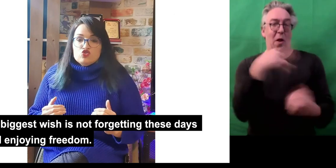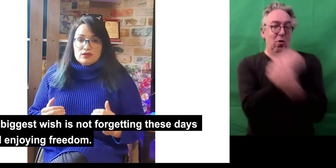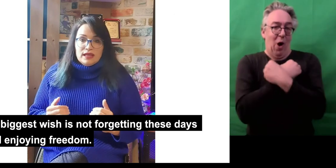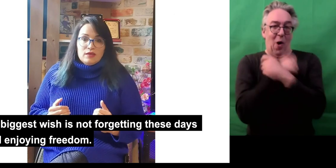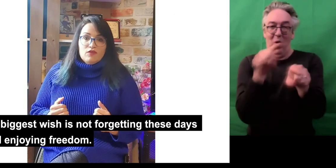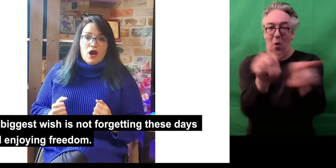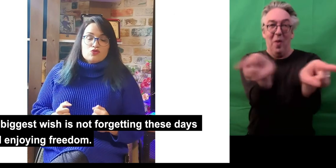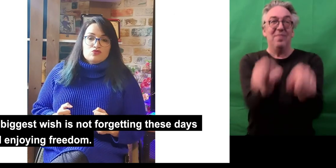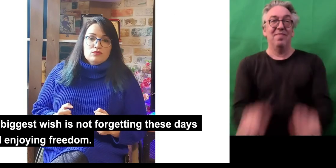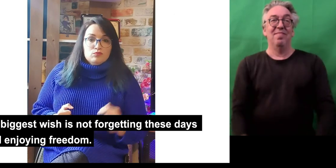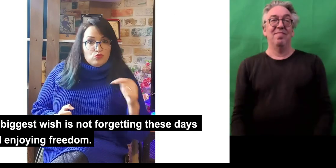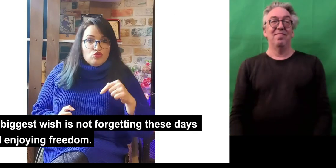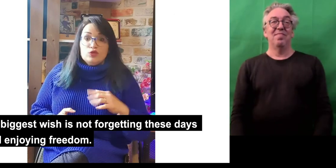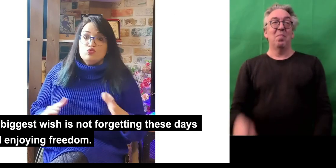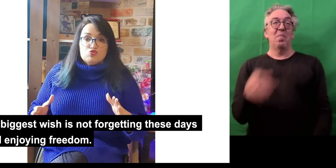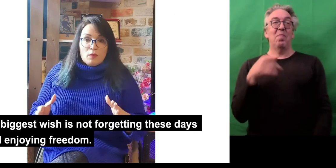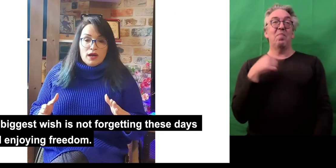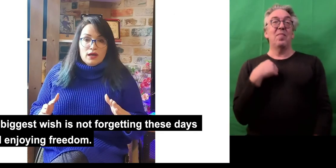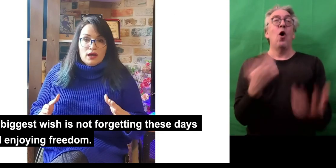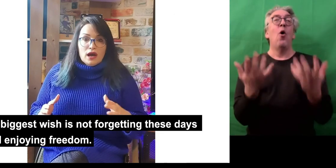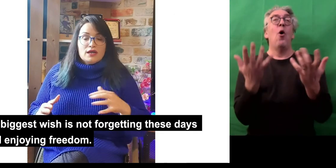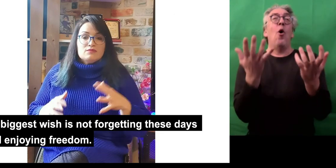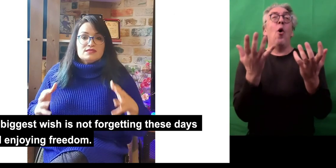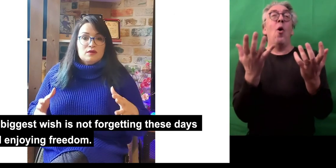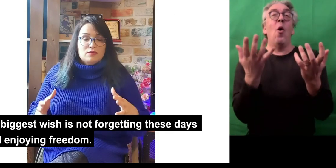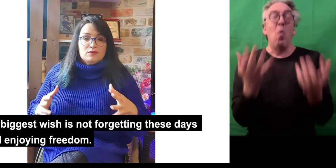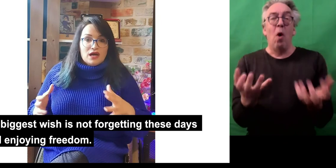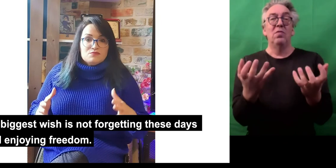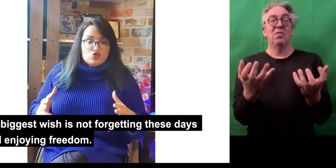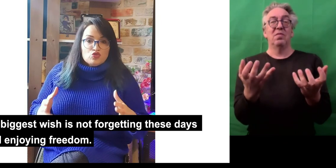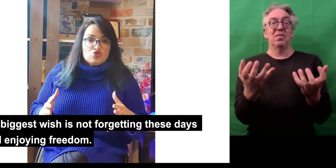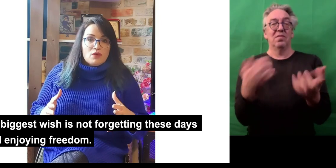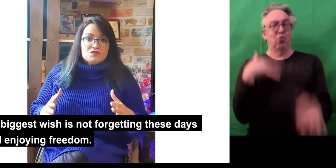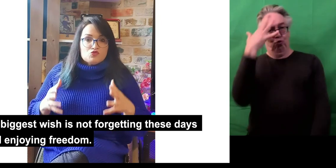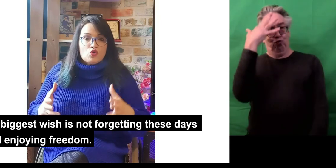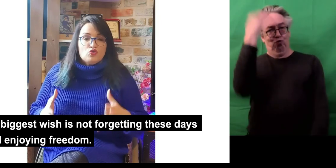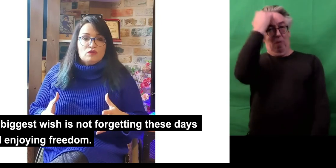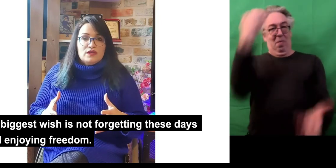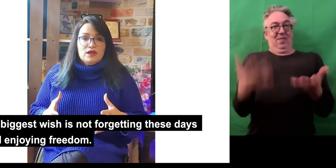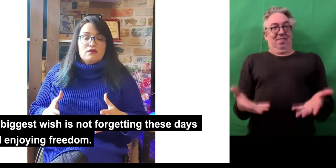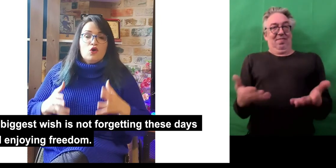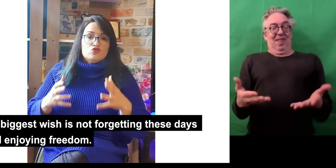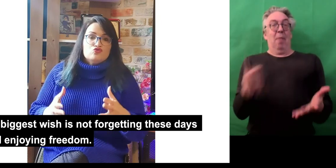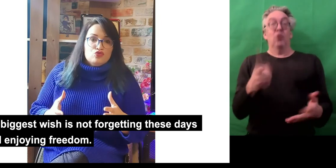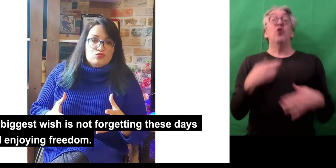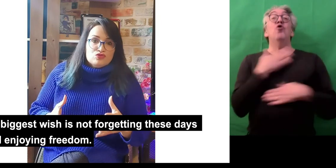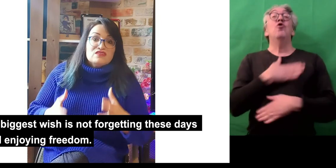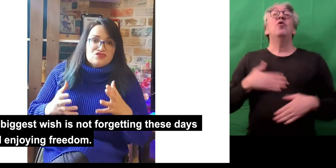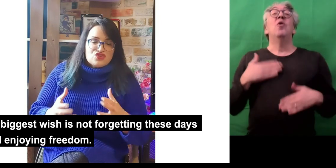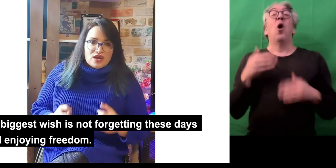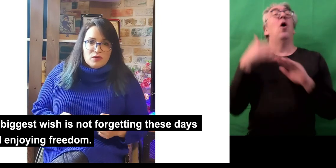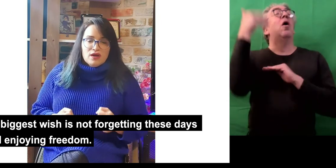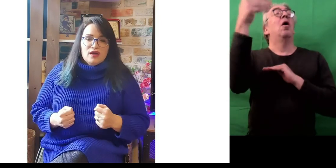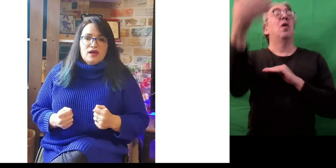En çok dileğim ve arzum bu günleri unutmamak, arkamızda bırakmış olacağımız bu zor günleri ve özgürlüğümüzün